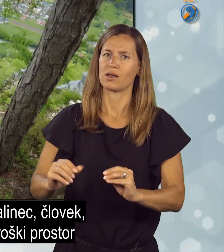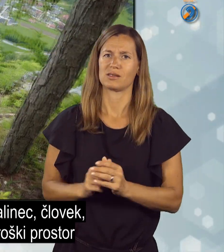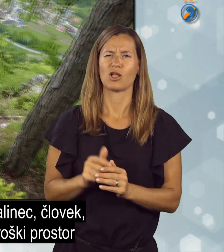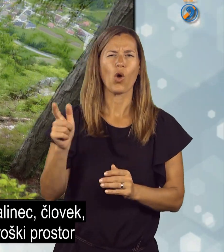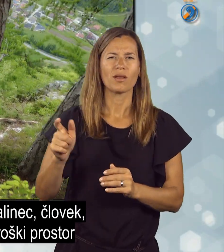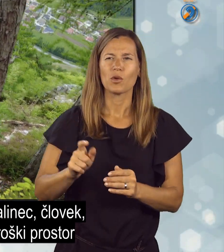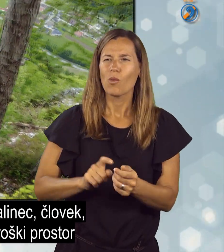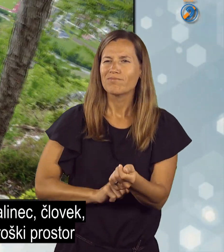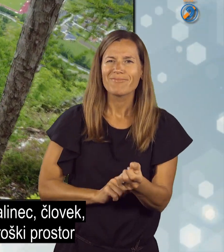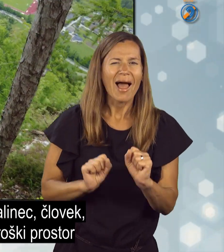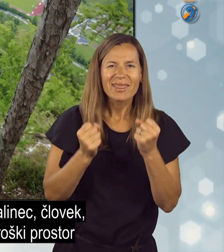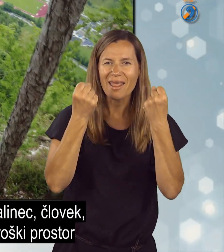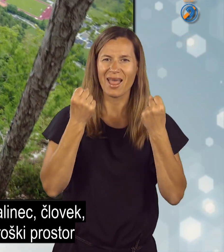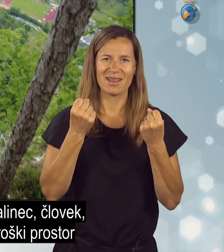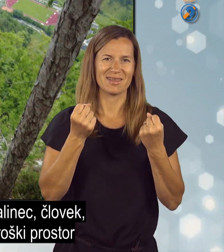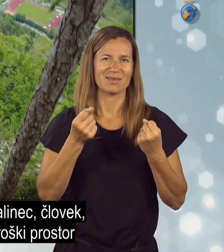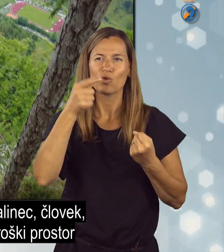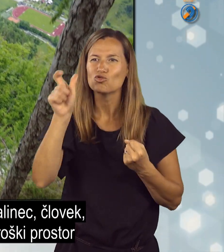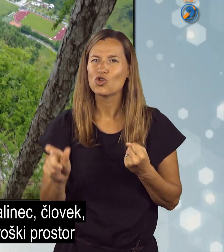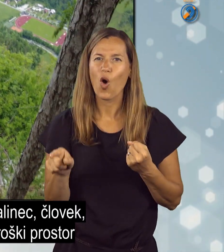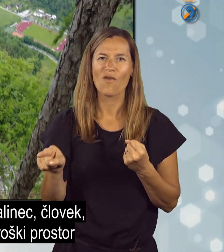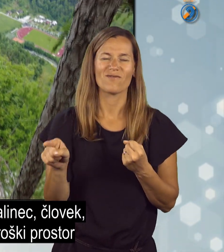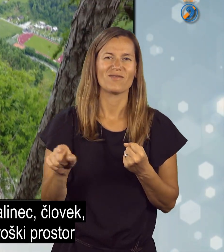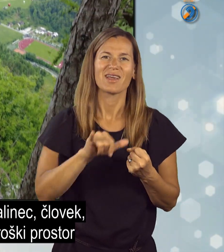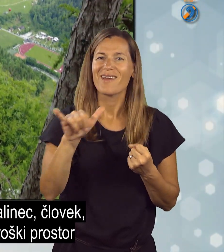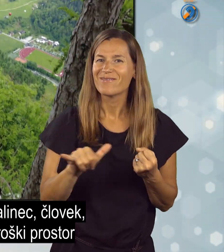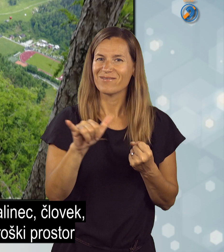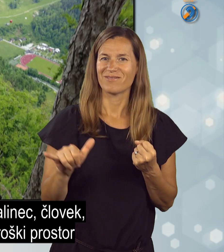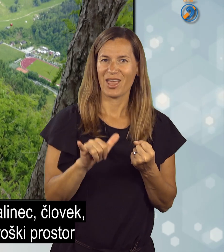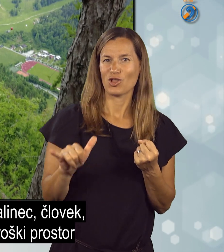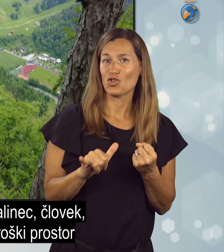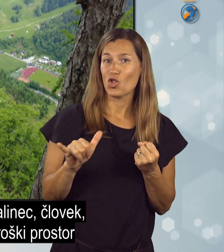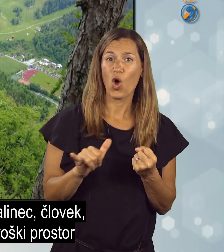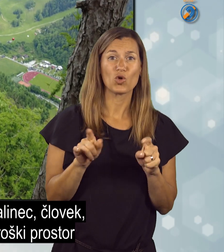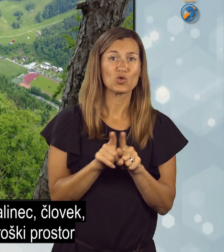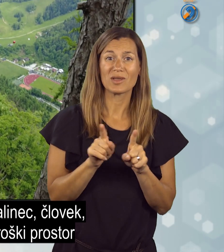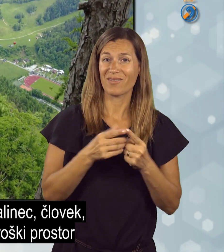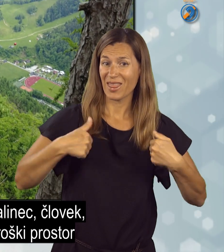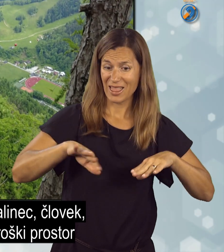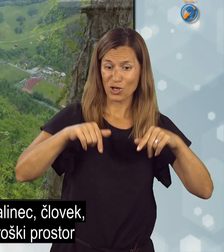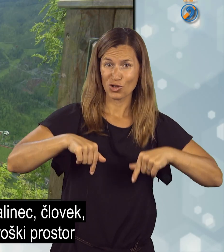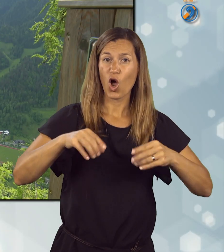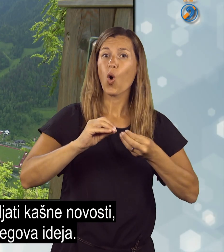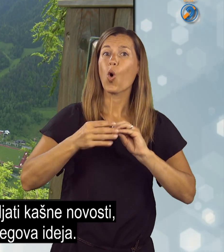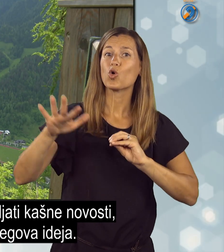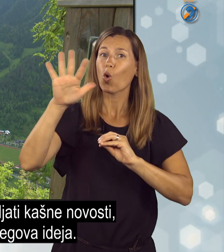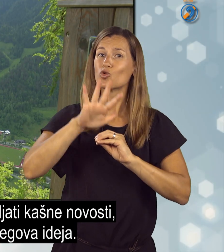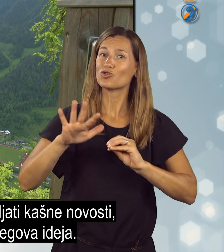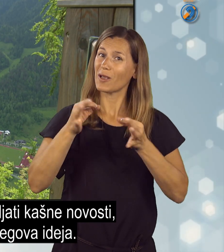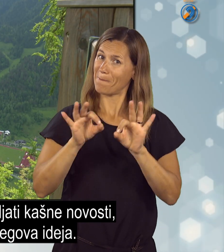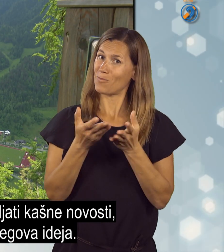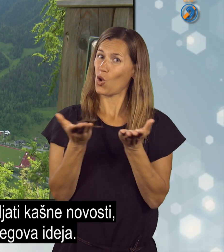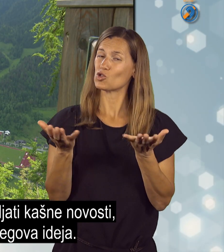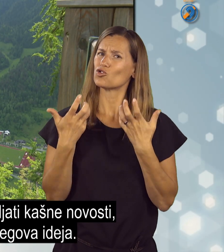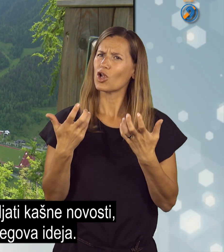adrenalinc, on je bil človek, ki je vedno tudi v naš koroški prostor